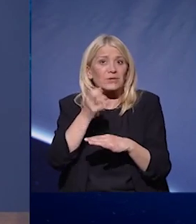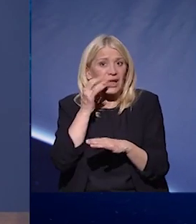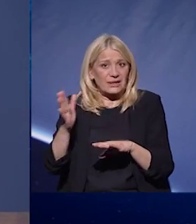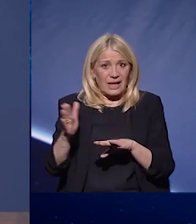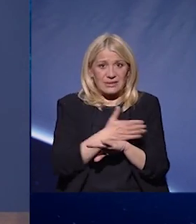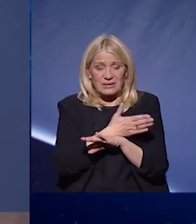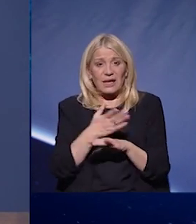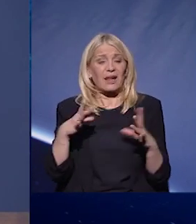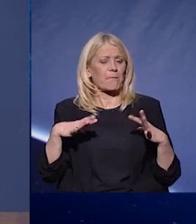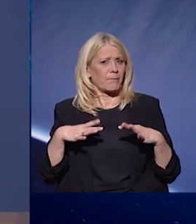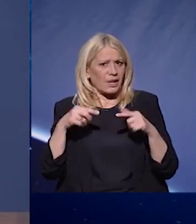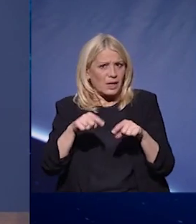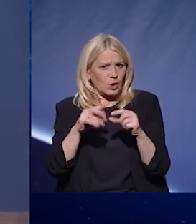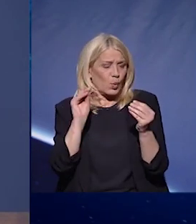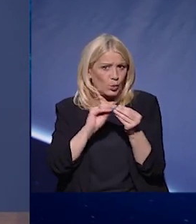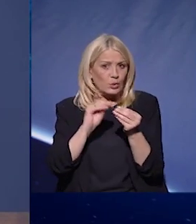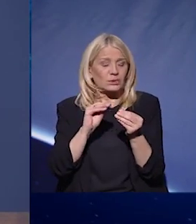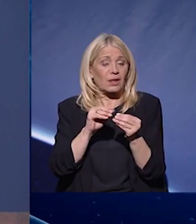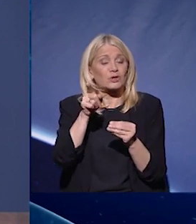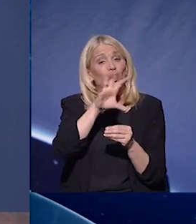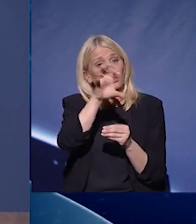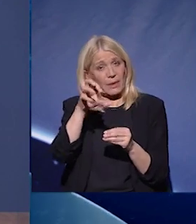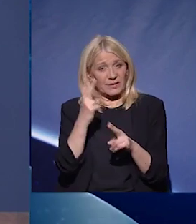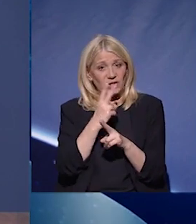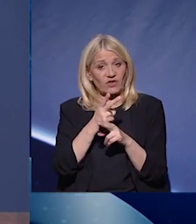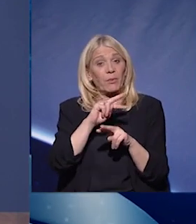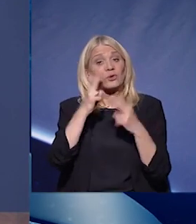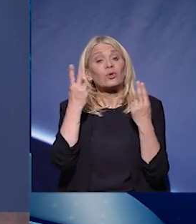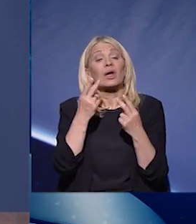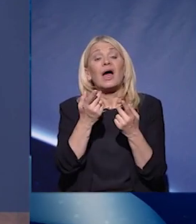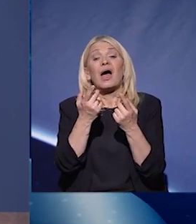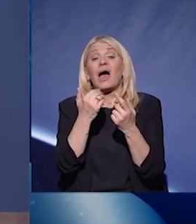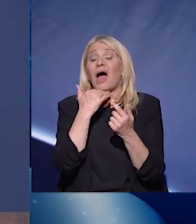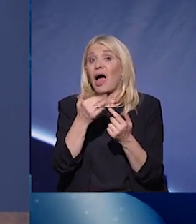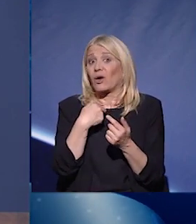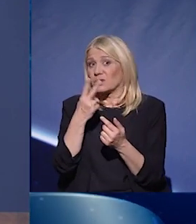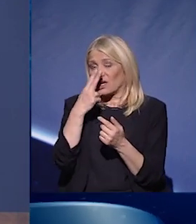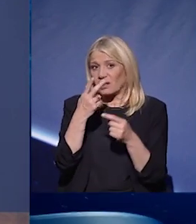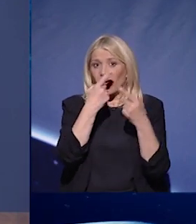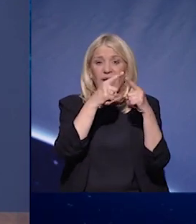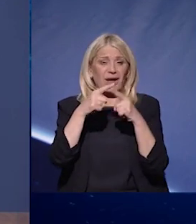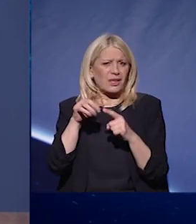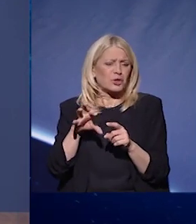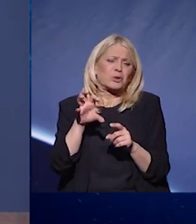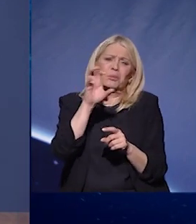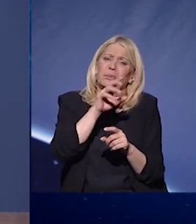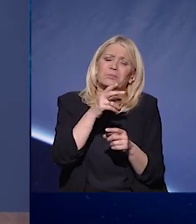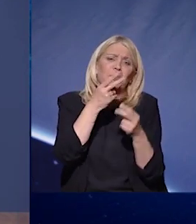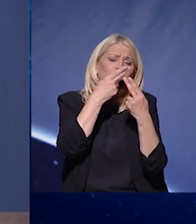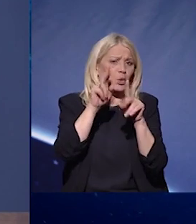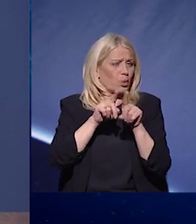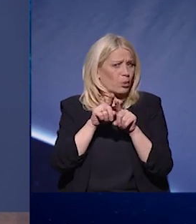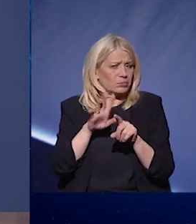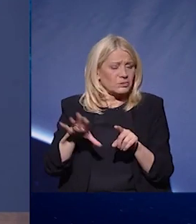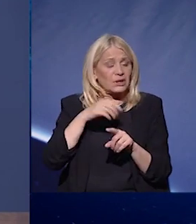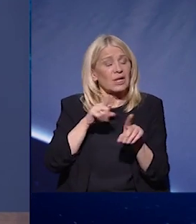isteknu, znači, praznici uskršnji u tim zemljama. Međutim, ako se gledaju različiti su kriterijumi u različitim zemljama